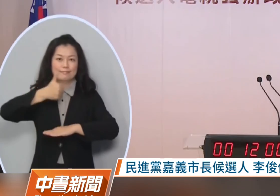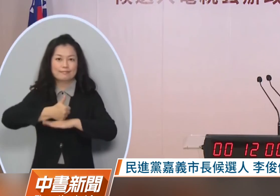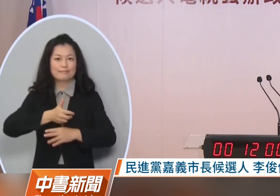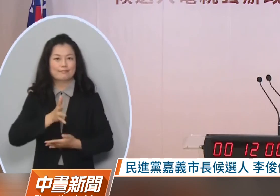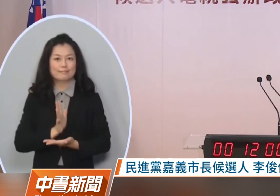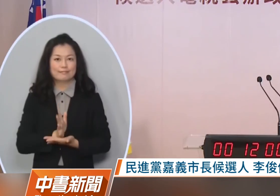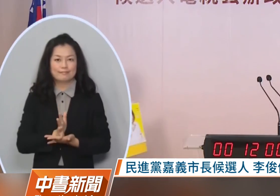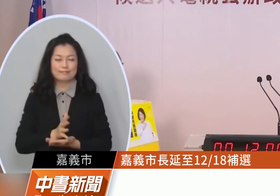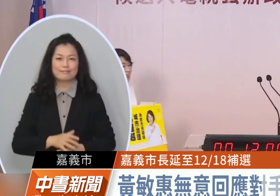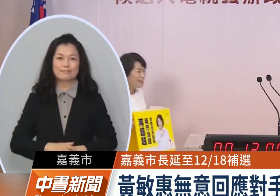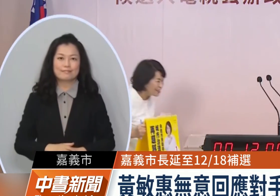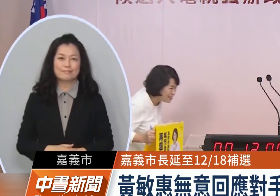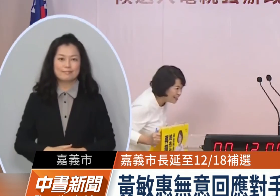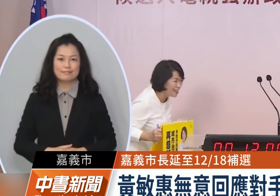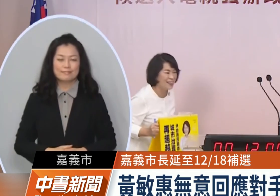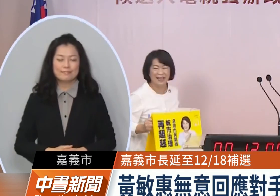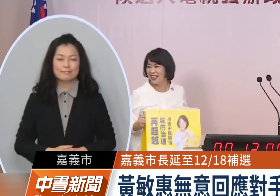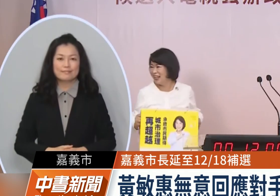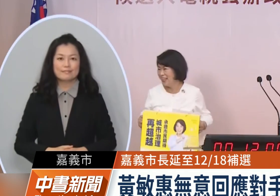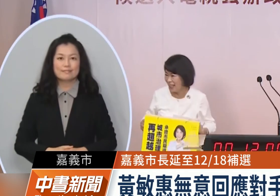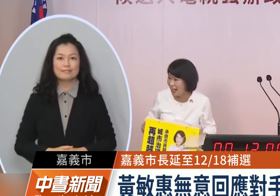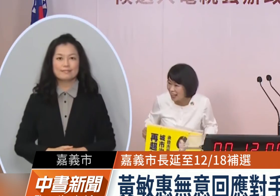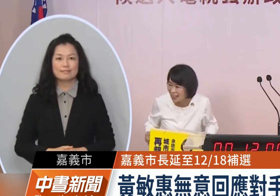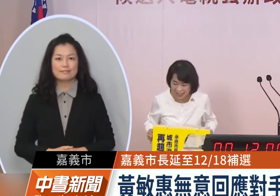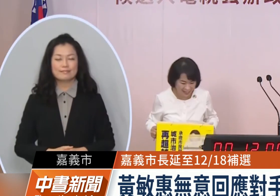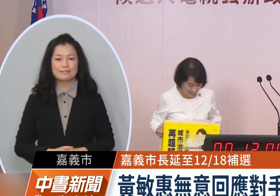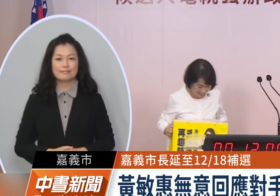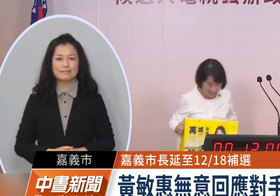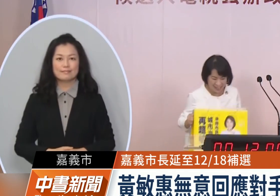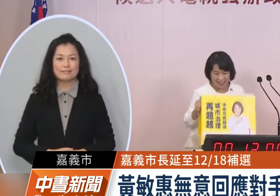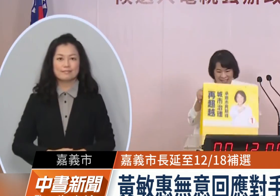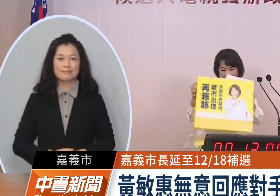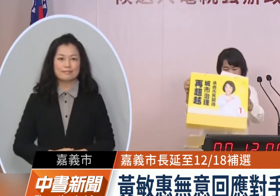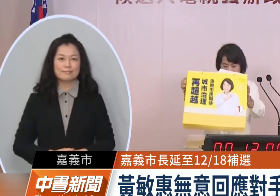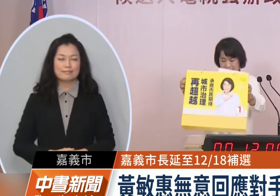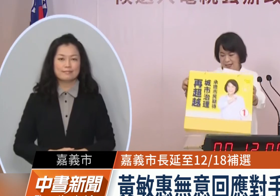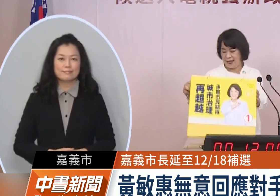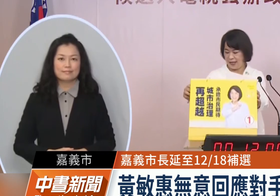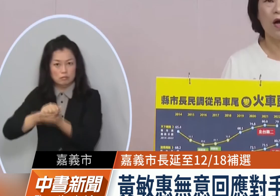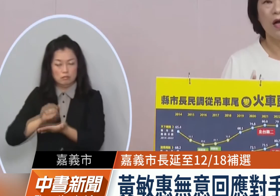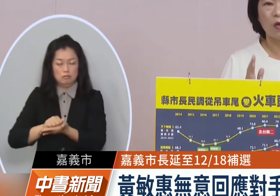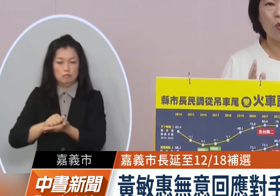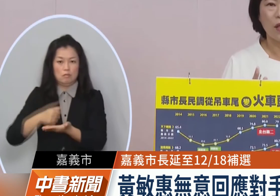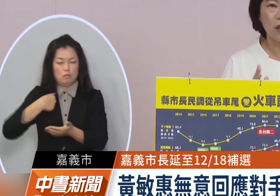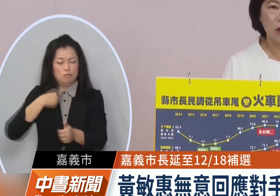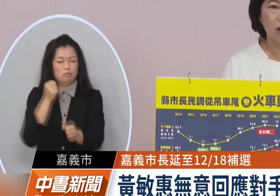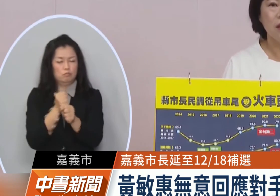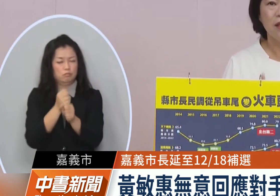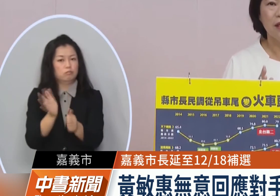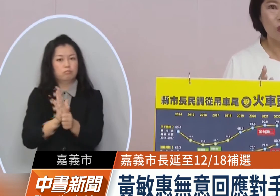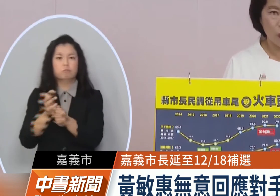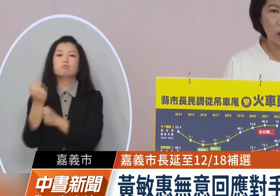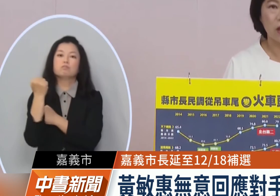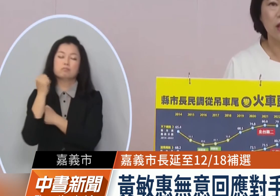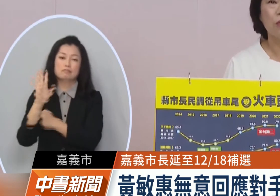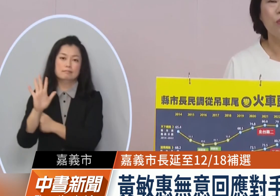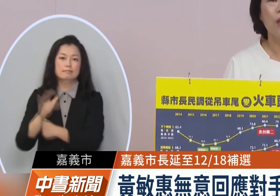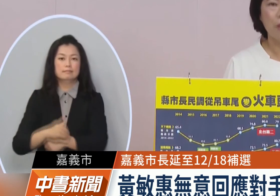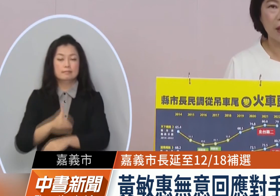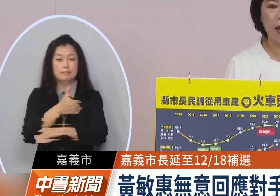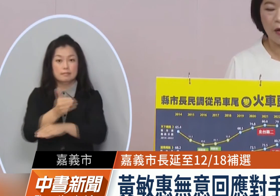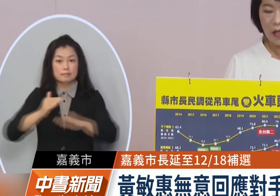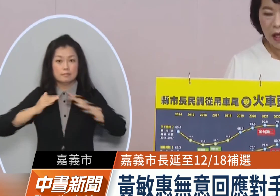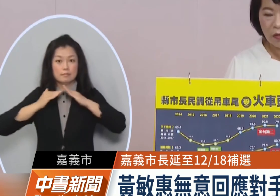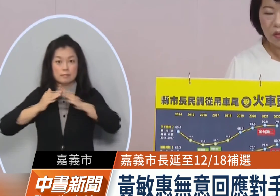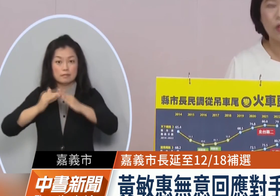面对对手的质疑，黄敏惠第一轮发言当中无回应，而是拍政绩牌，讲伊伫个这四冬建设着交通、经